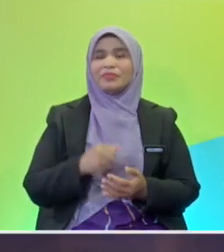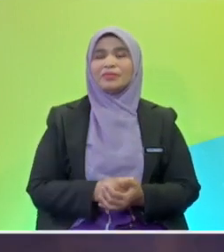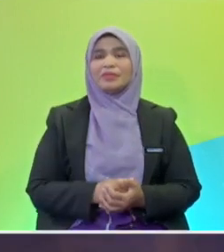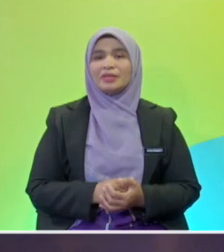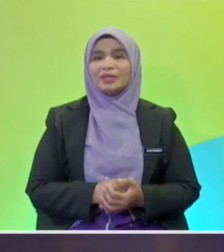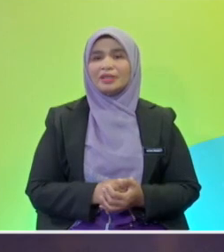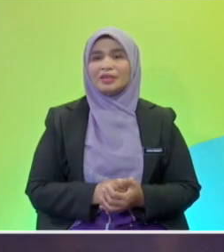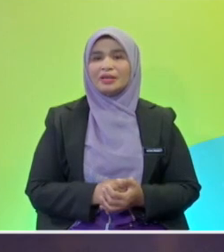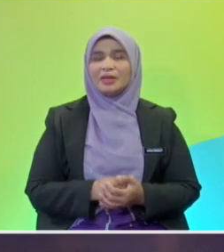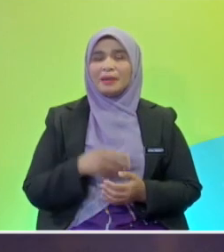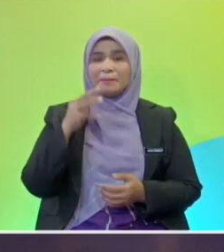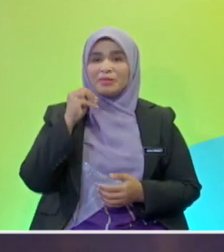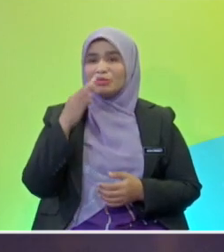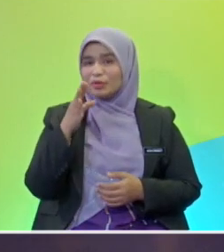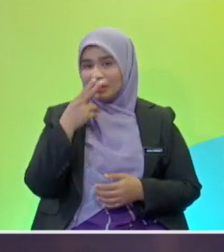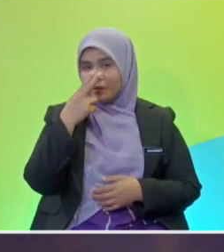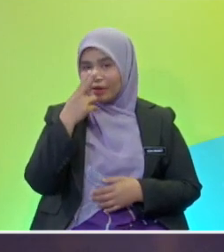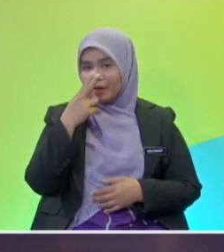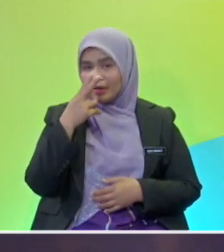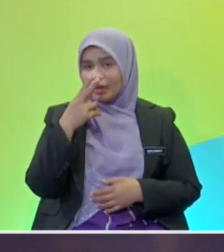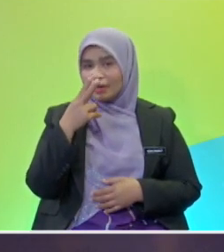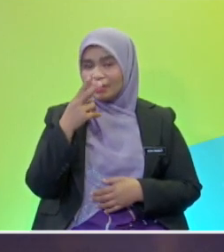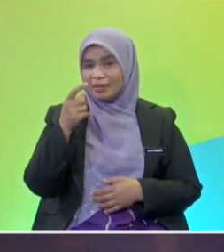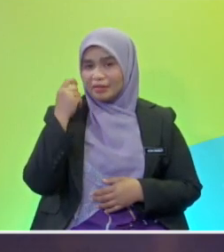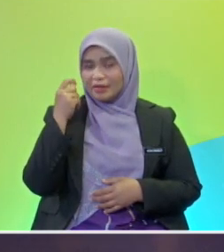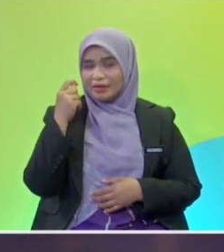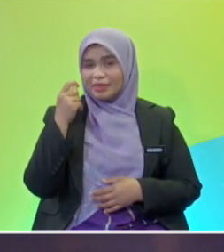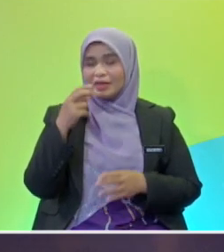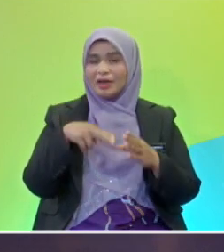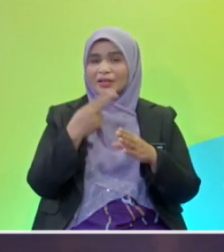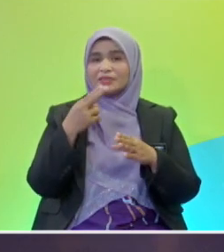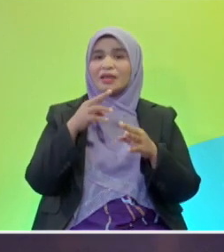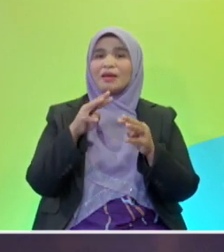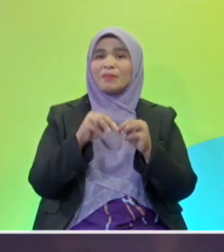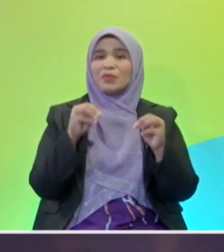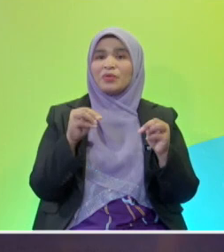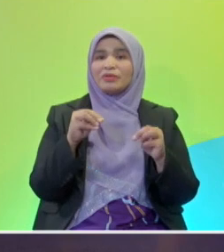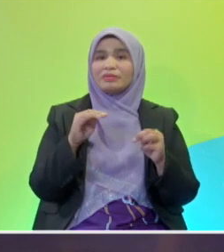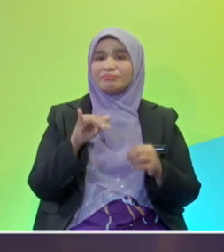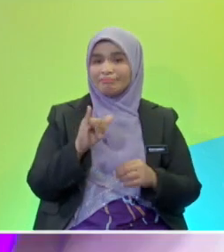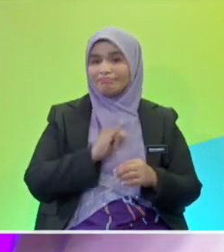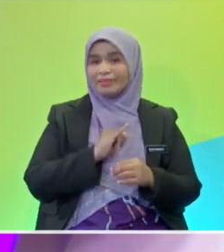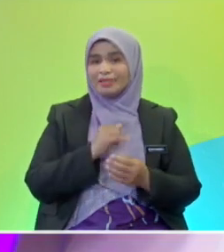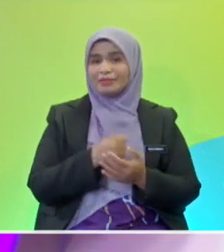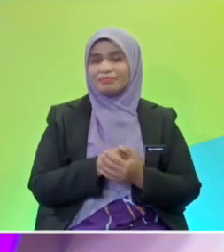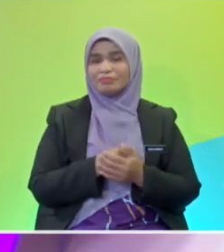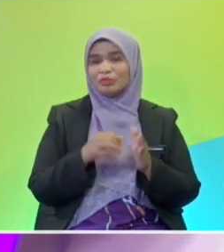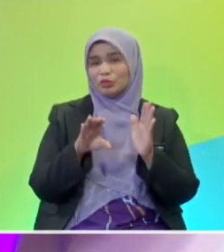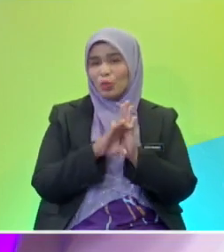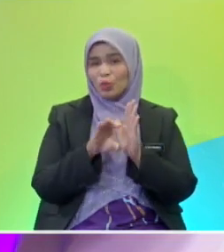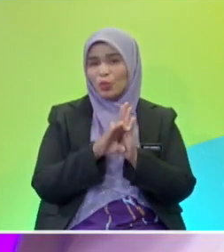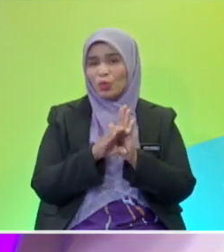tengok tadi kan okey Saya nak tunjuklah hasil murid saya beberapa okey Nak Tahu Mira kenal ataupun tidak okey kalau Mira tengok dekat